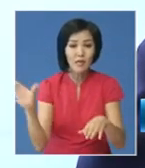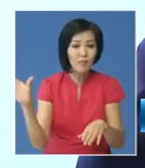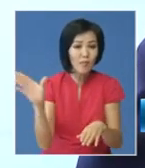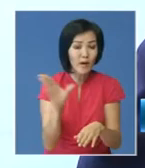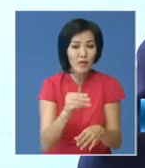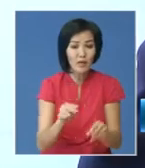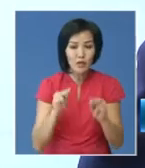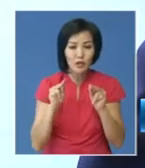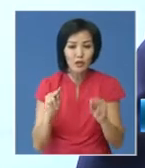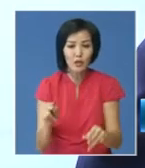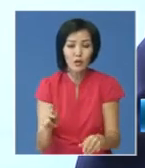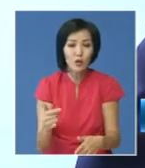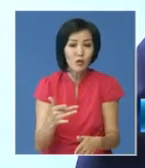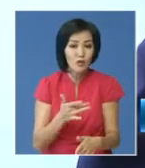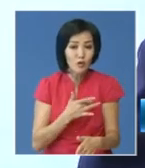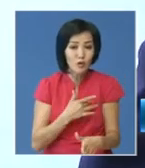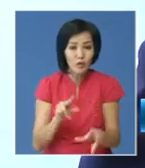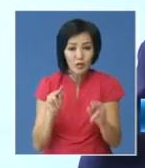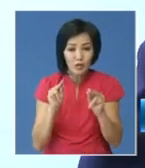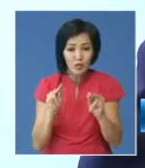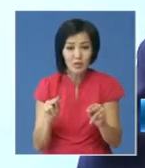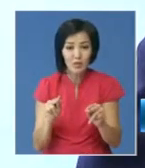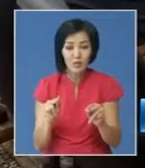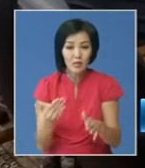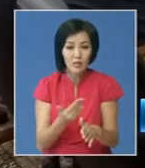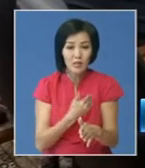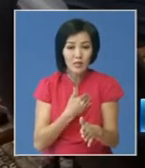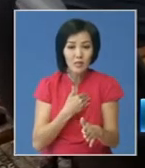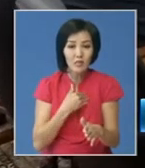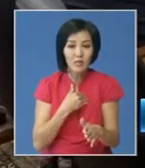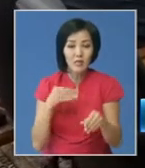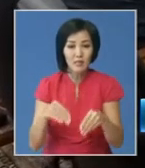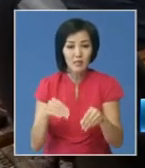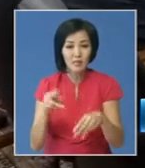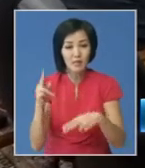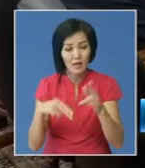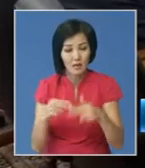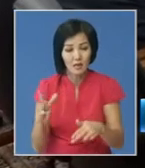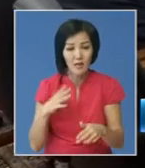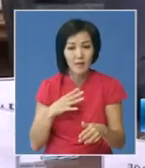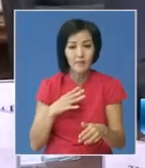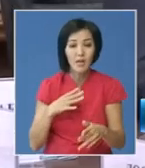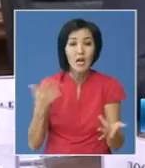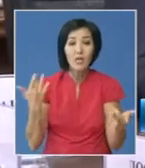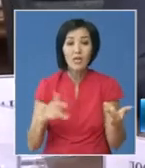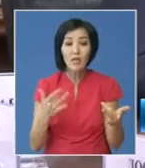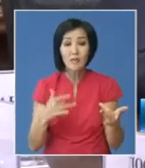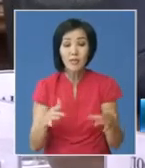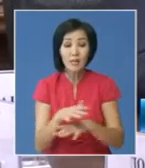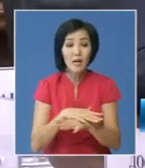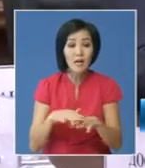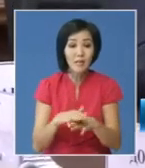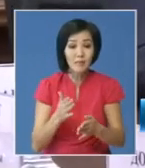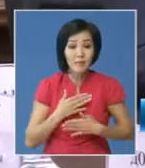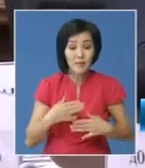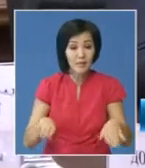жүректен көңілмен салынған бәрін көріп отырмын. Жамбыл облысының жер аумағы да халық саны да біздікінен аз. Тұрғындары